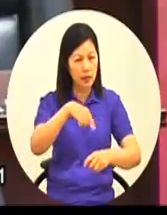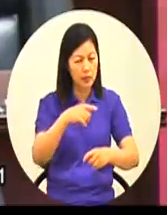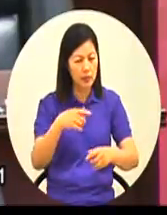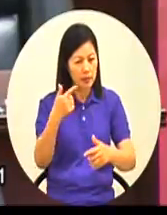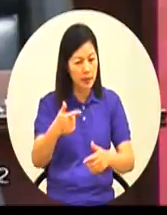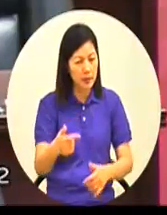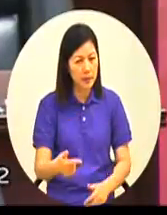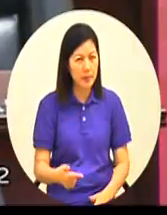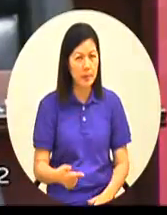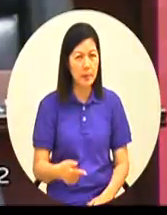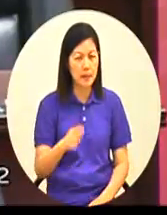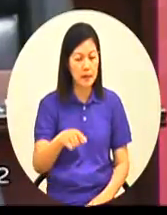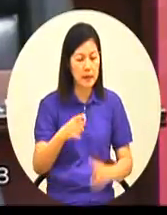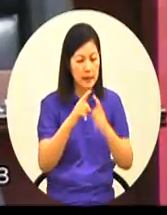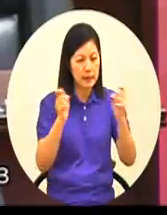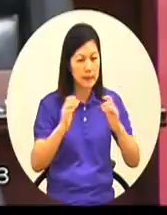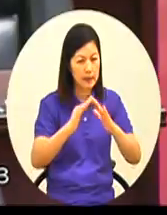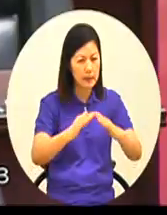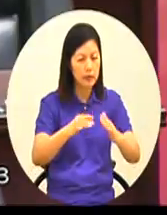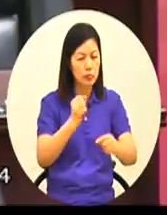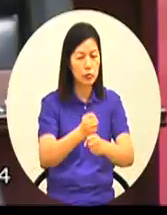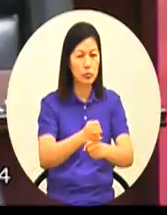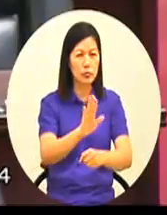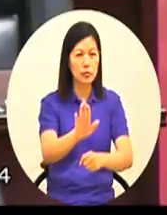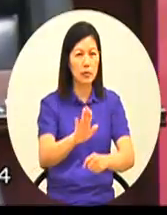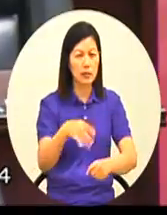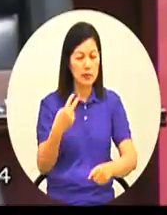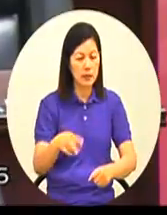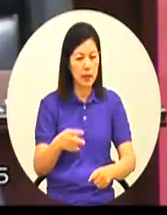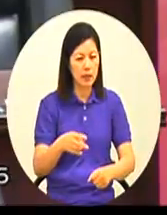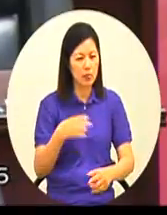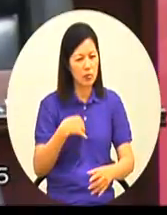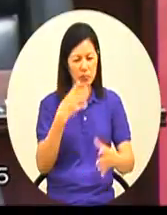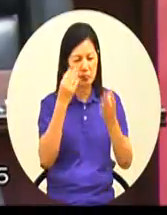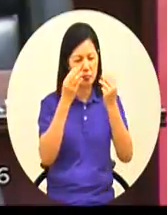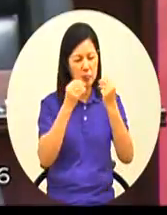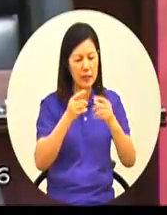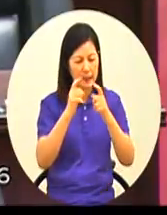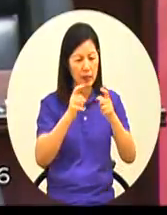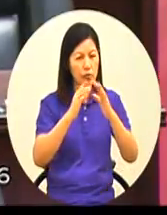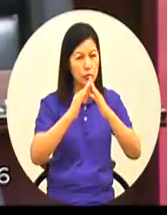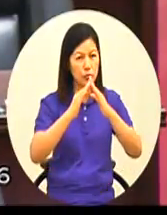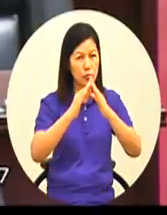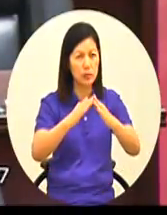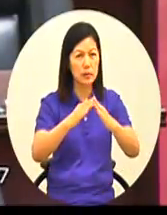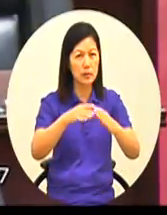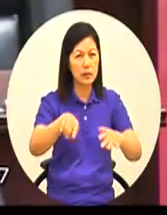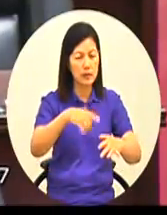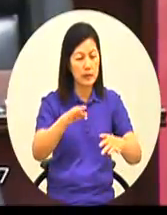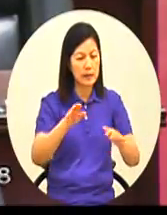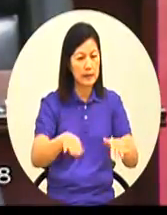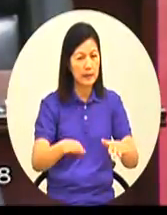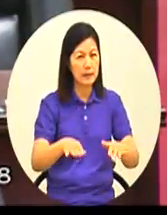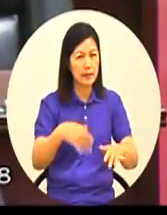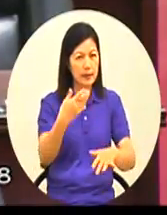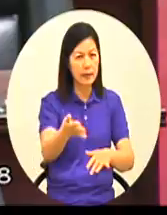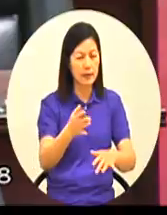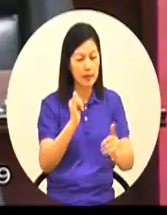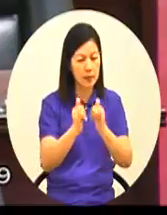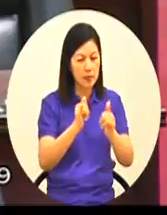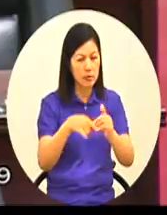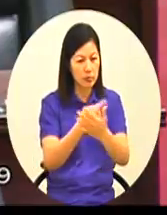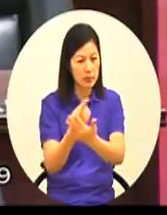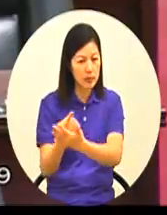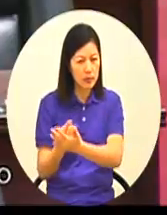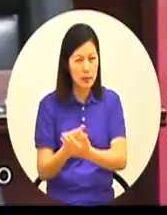续也很多的这个城市在做，但是呢我不太清楚我们高雄市到底呢，我们给这些市民参与